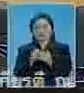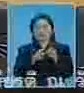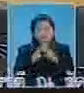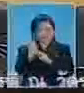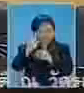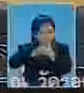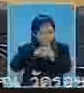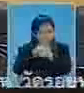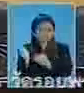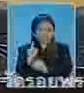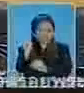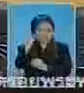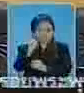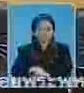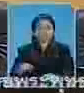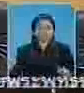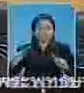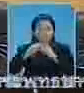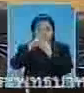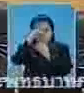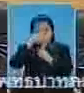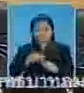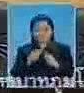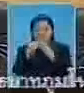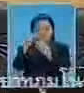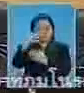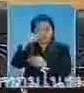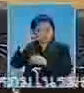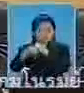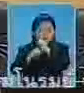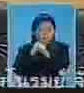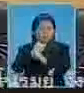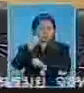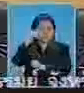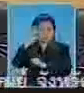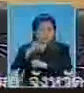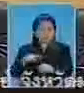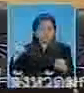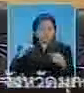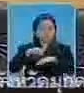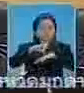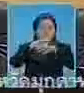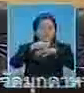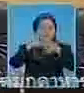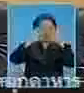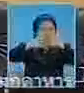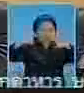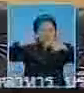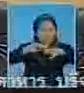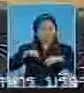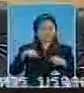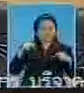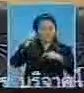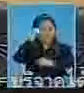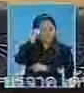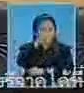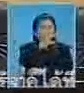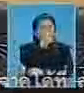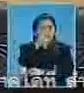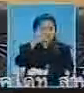ยบายเรียนฟรี15ปีก็เป็นสิ่งที่ทำใน99วันแรกของการเป็นรัฐบาลนอกจ